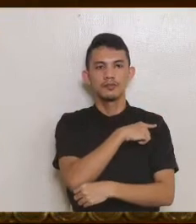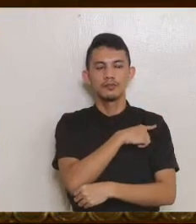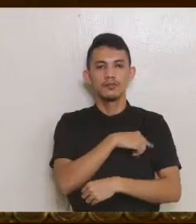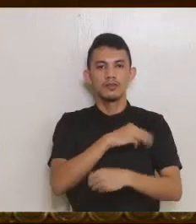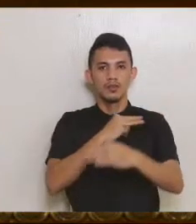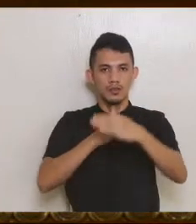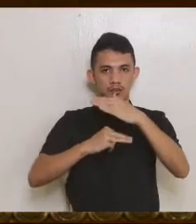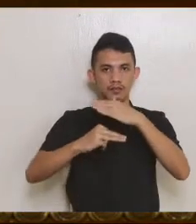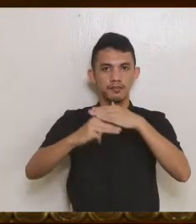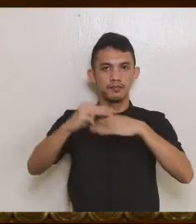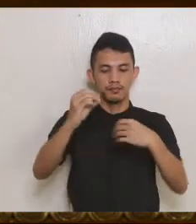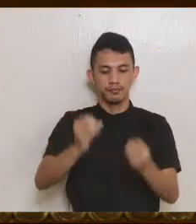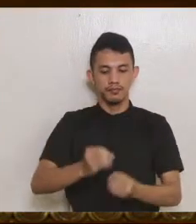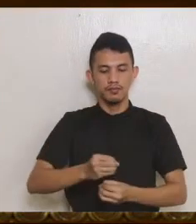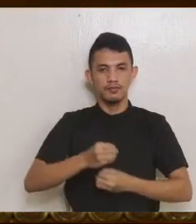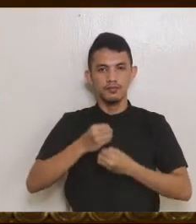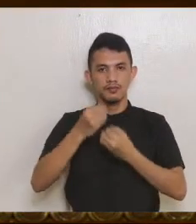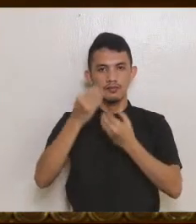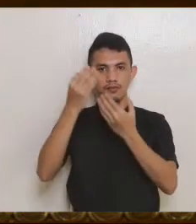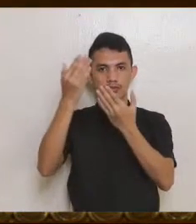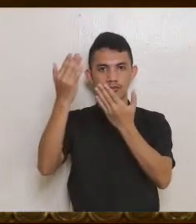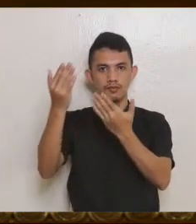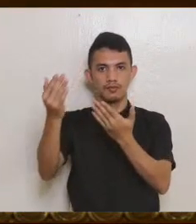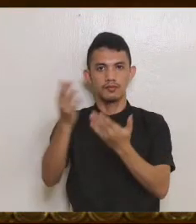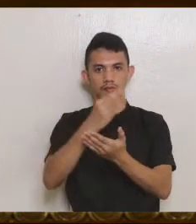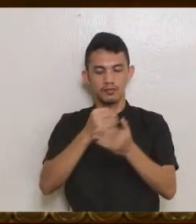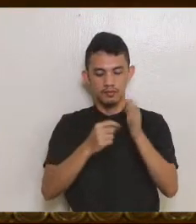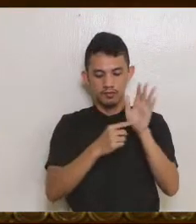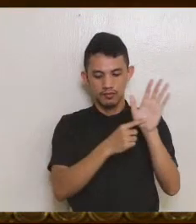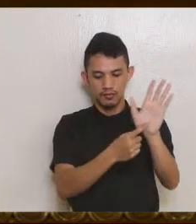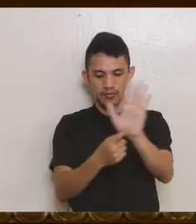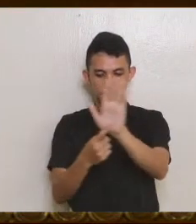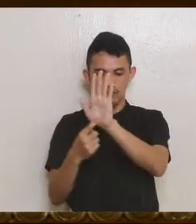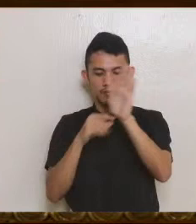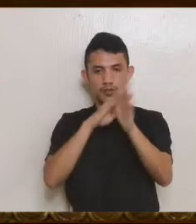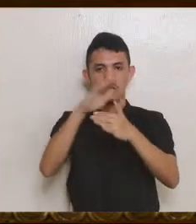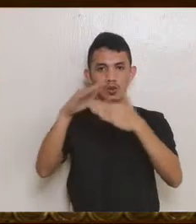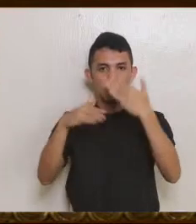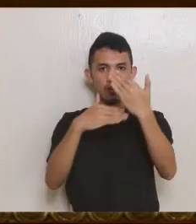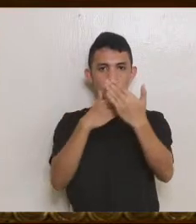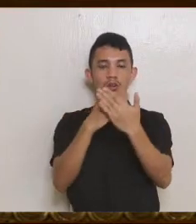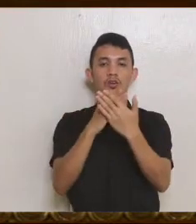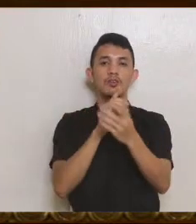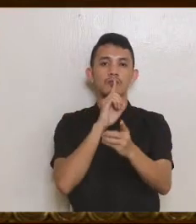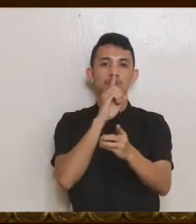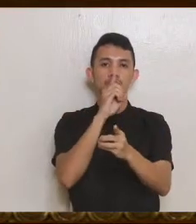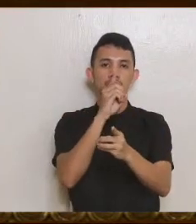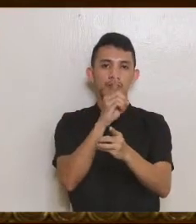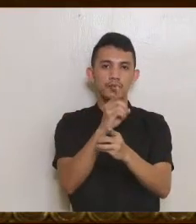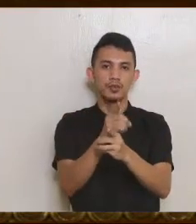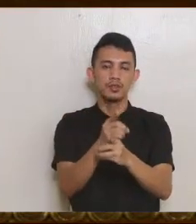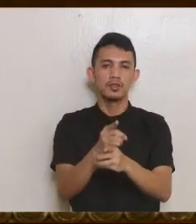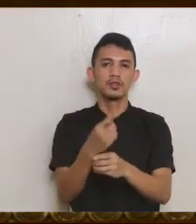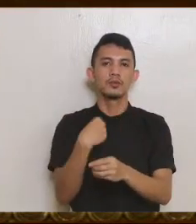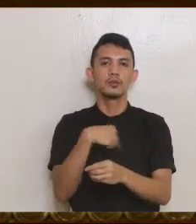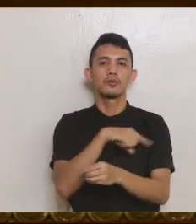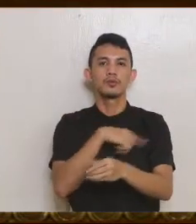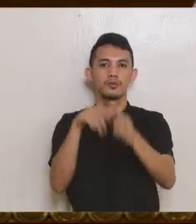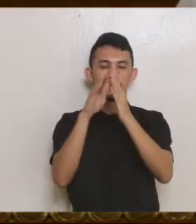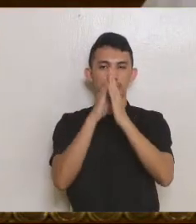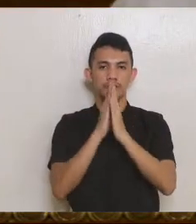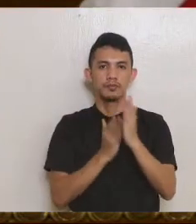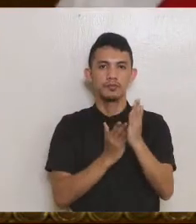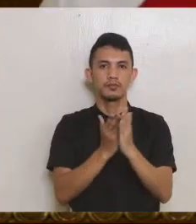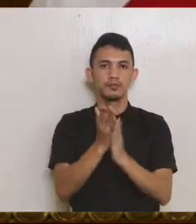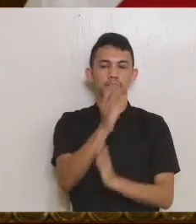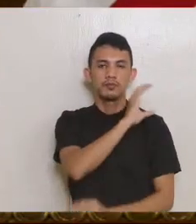sakripisyo, og magpadayag ka namo sa tanang kamaturan, kini among gipangayo